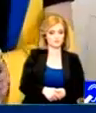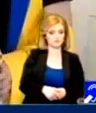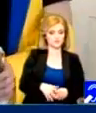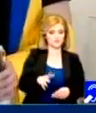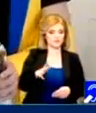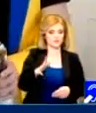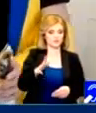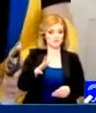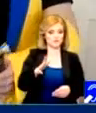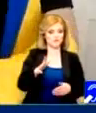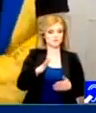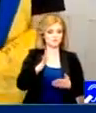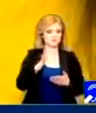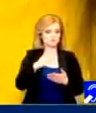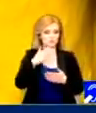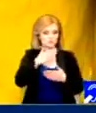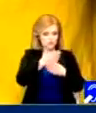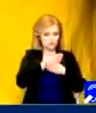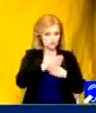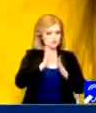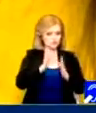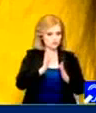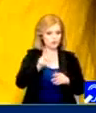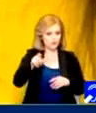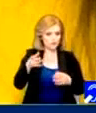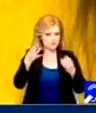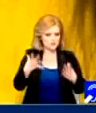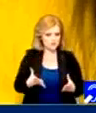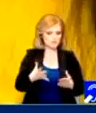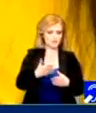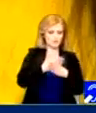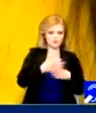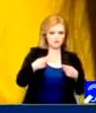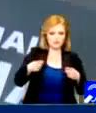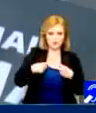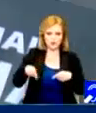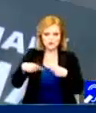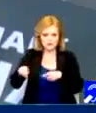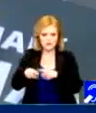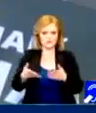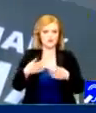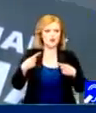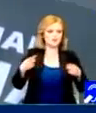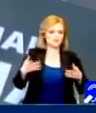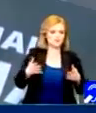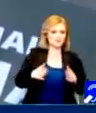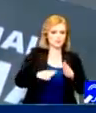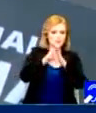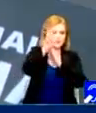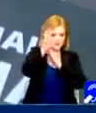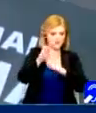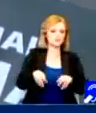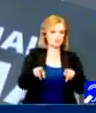parteneri, parohie ortodoxe, române, organizații neguvernamentale care sunt alături de noi în campania Masa Bucuriei și sunt parte